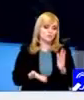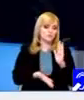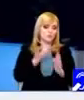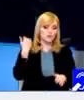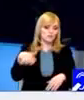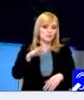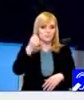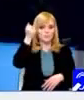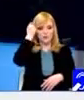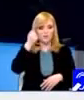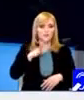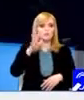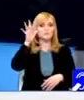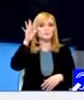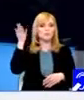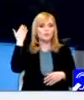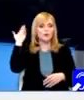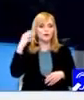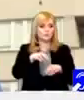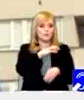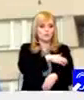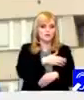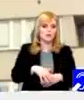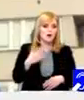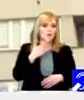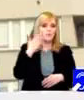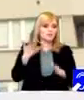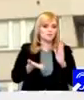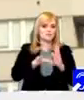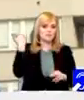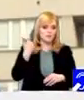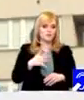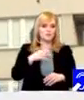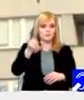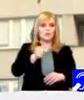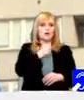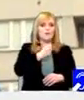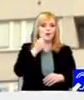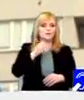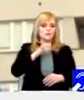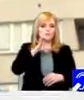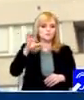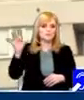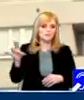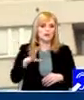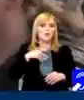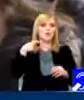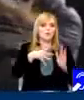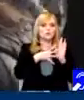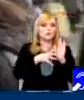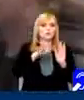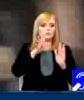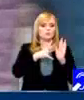simbolurilor moștenite din perioada comunistă. Ultimul înlăturat este monumentul de recunoștință pentru armata sovietică inaugurat în